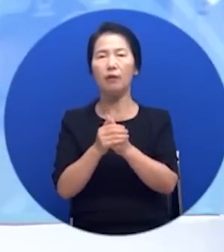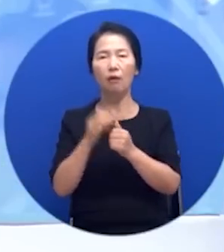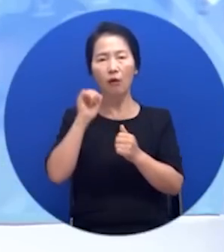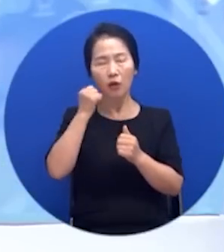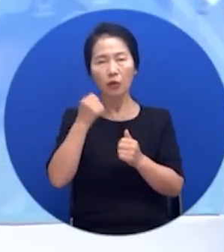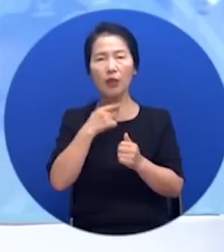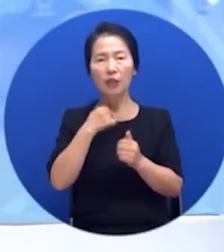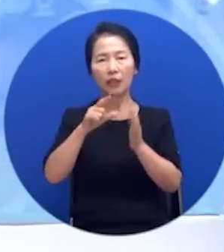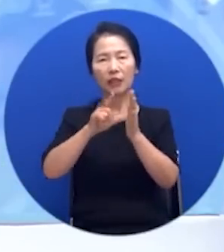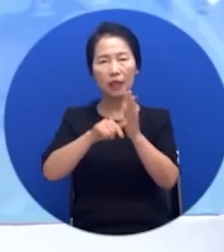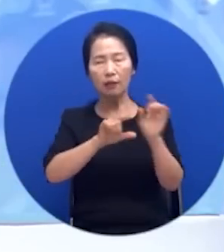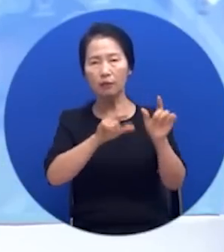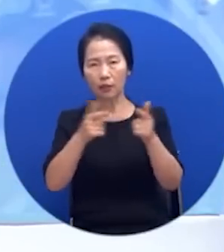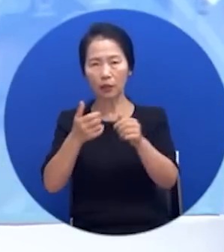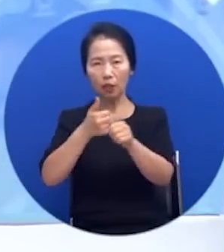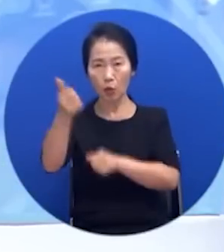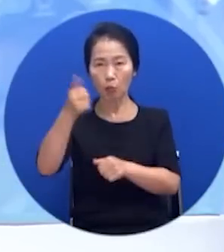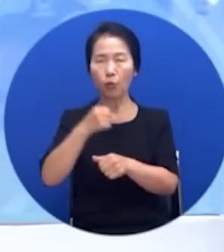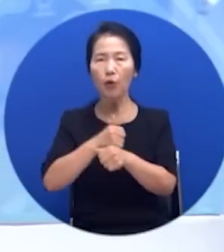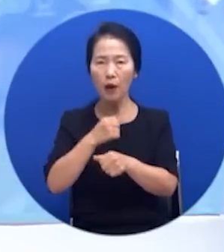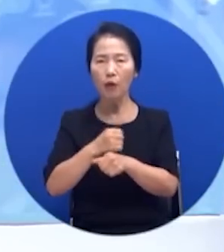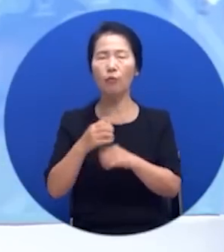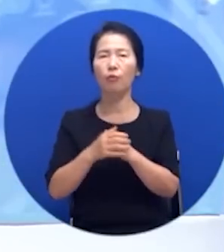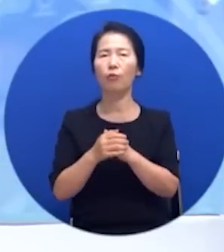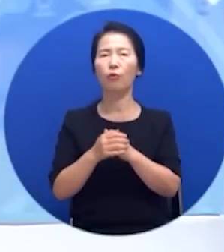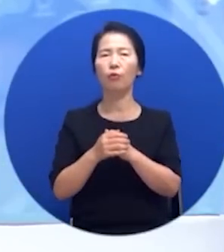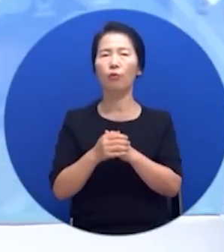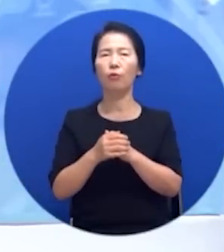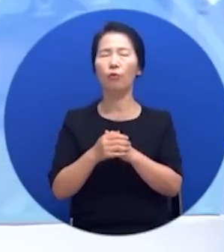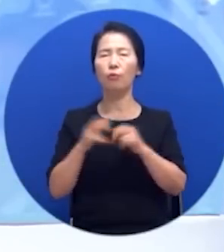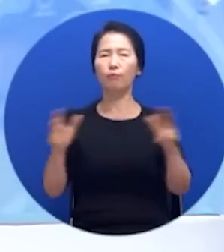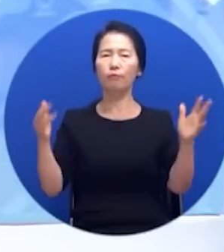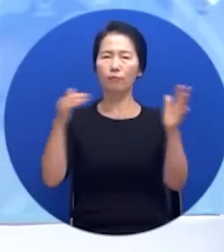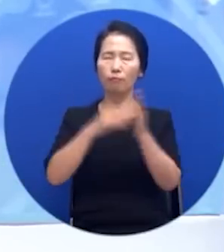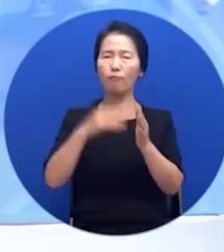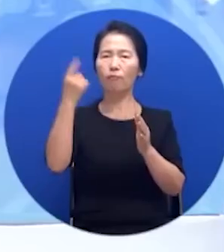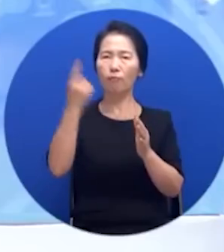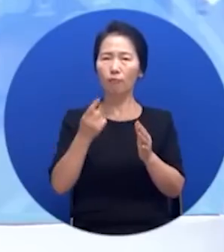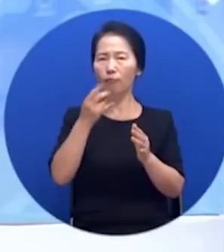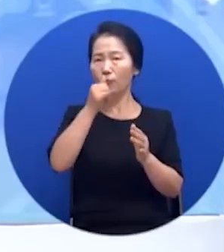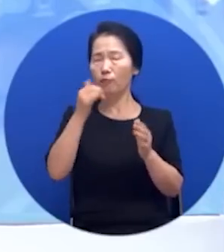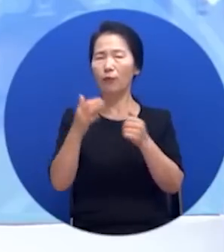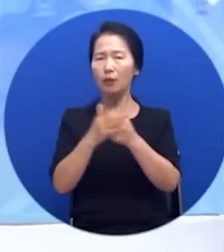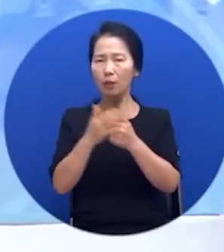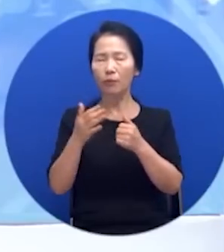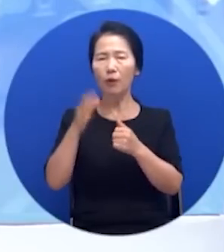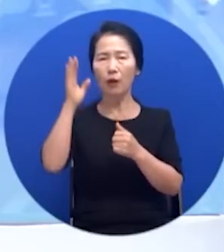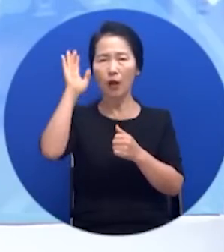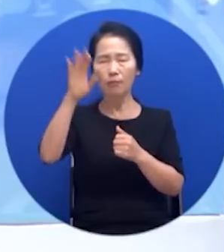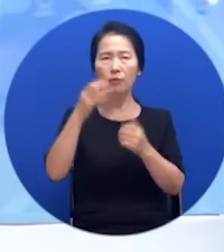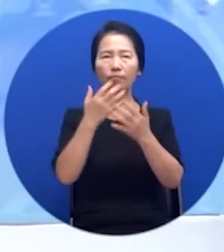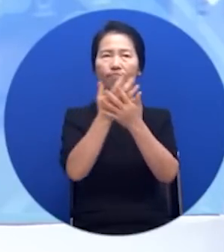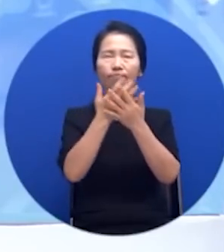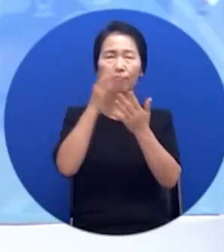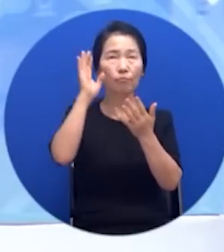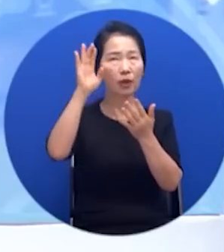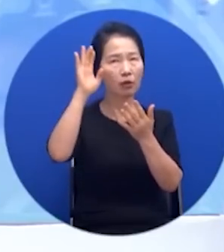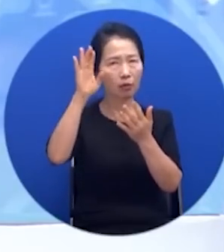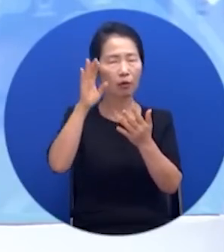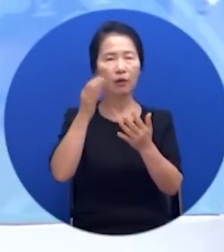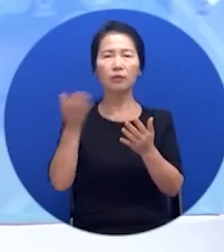시간들을 극복하며 여기까지 올 수 있었기에 앞으로의 불확실한